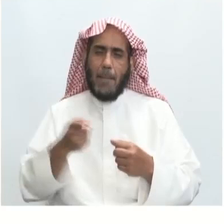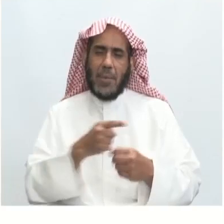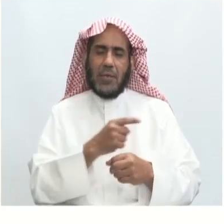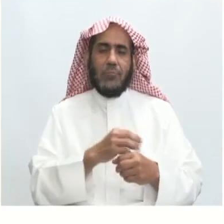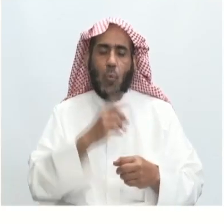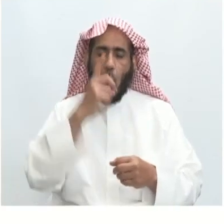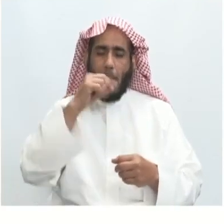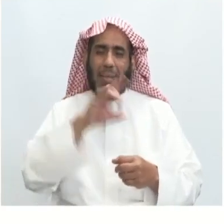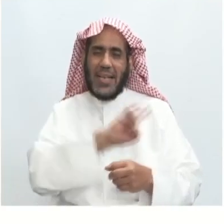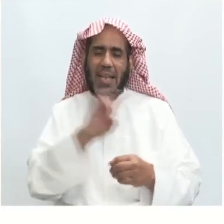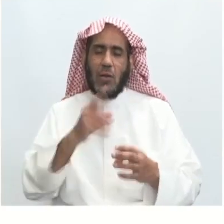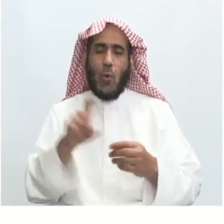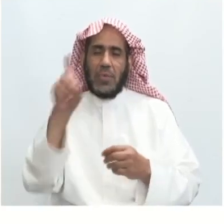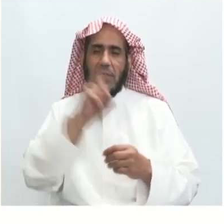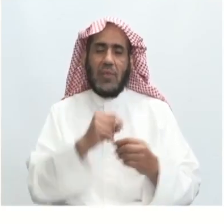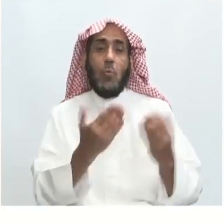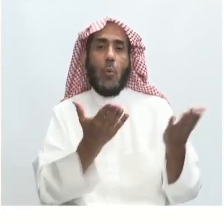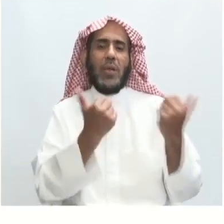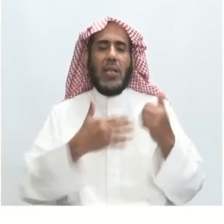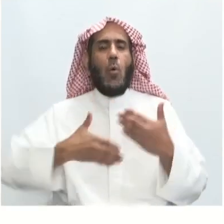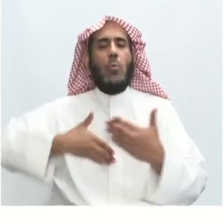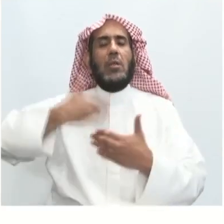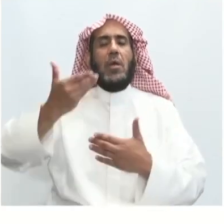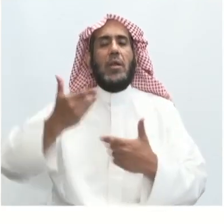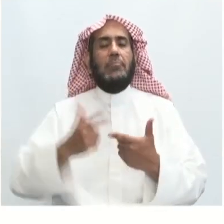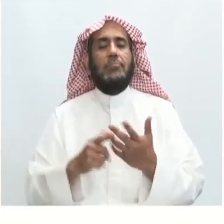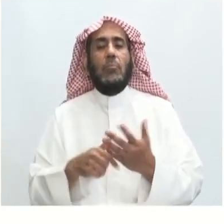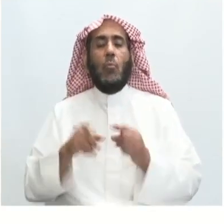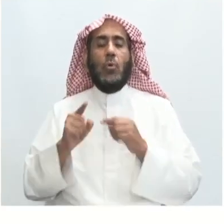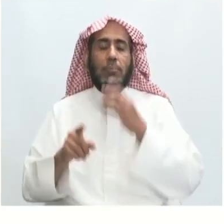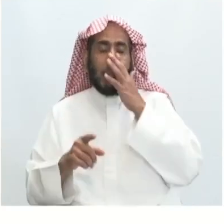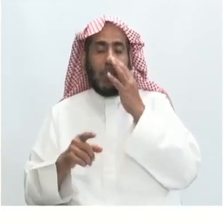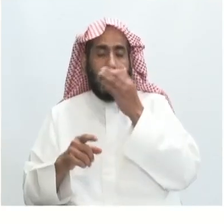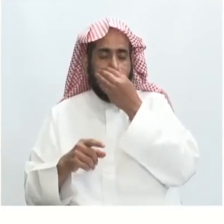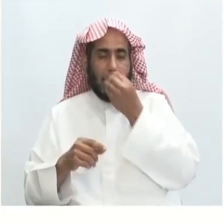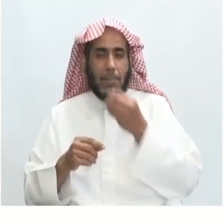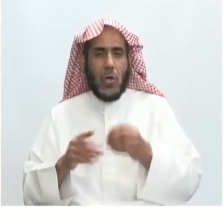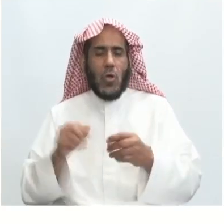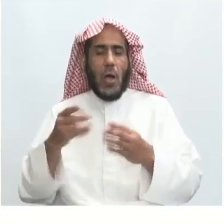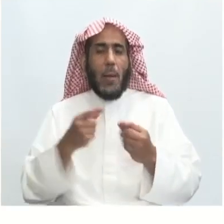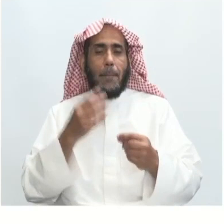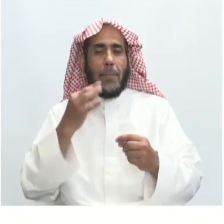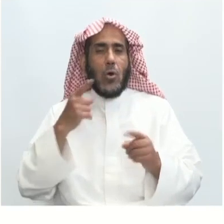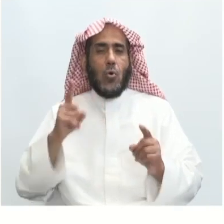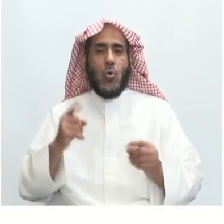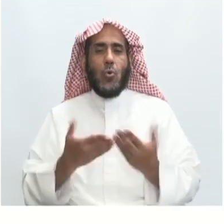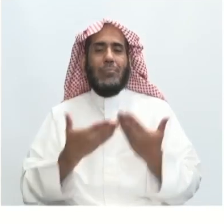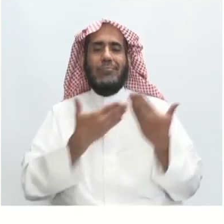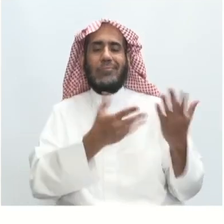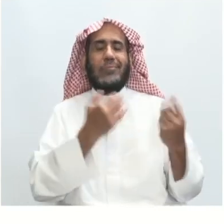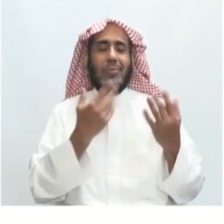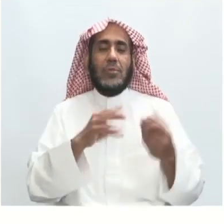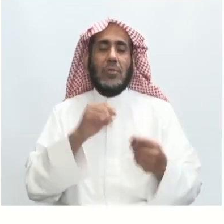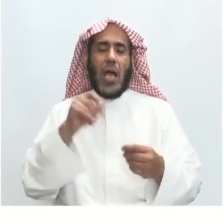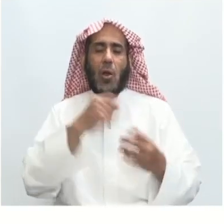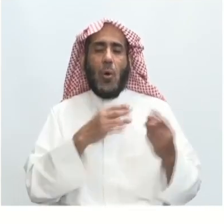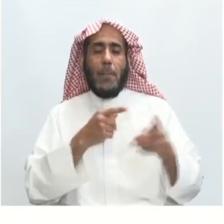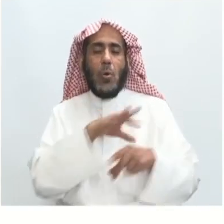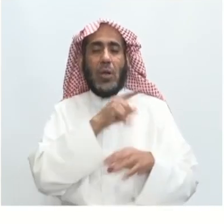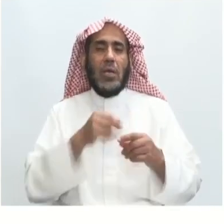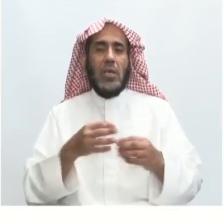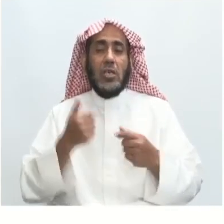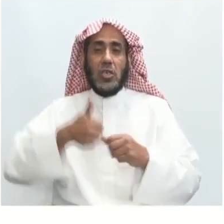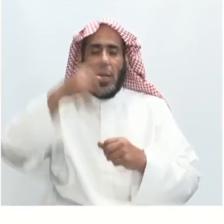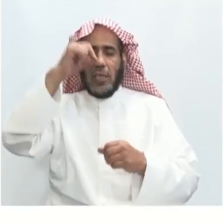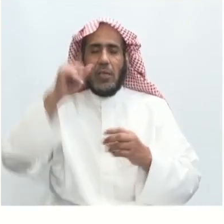وبنهي باستفهام وبنداء وبتمني كذلك هنا يمر صالح بوالديه اجتهدت ليلى في دراستها